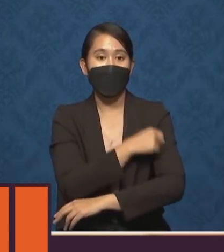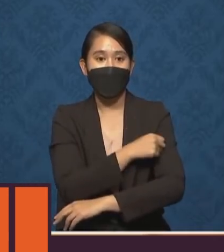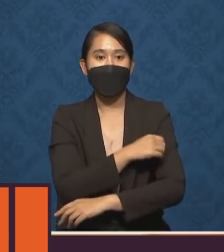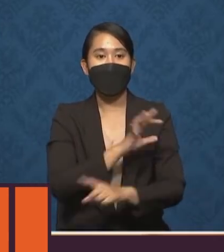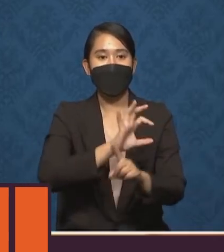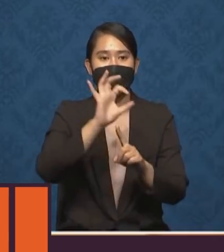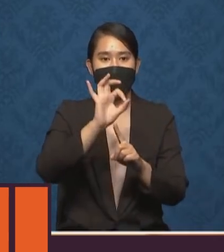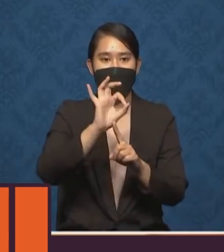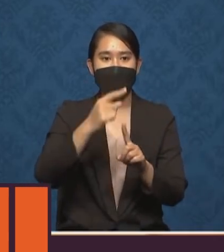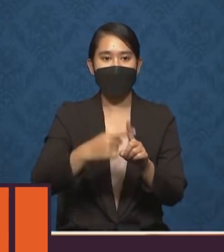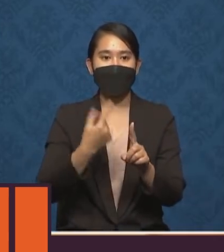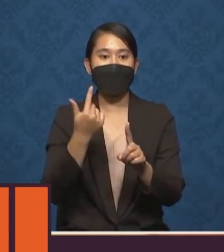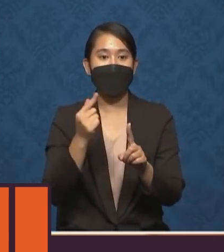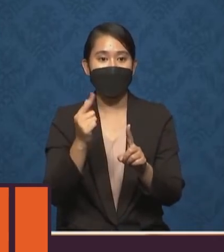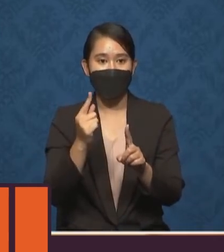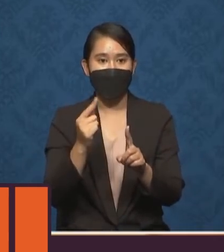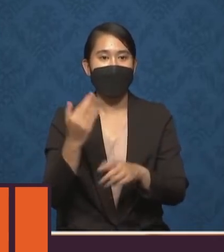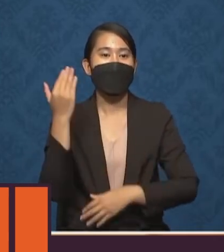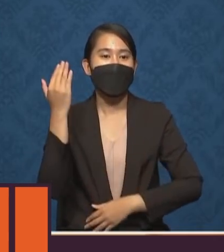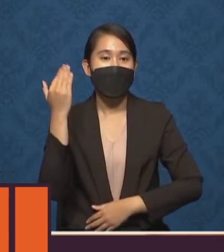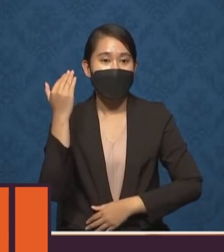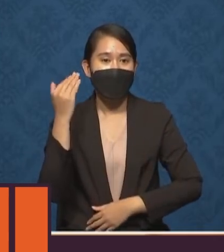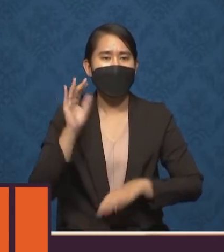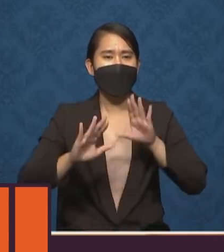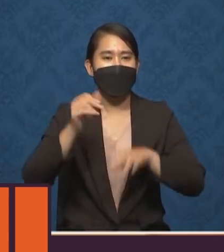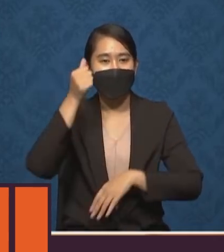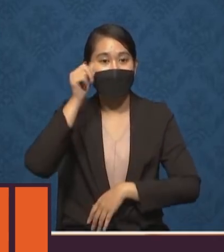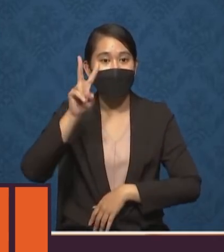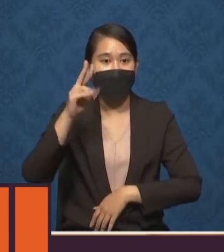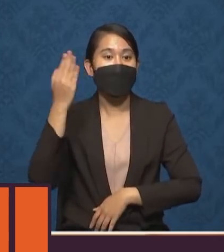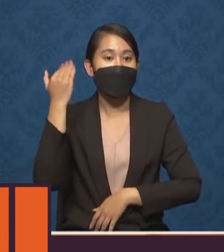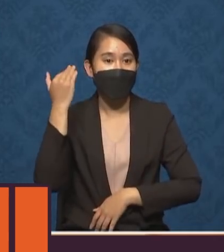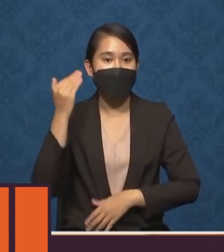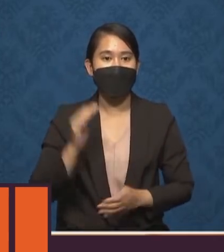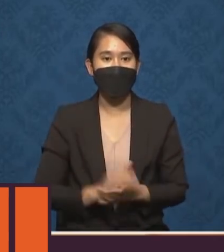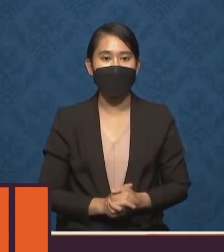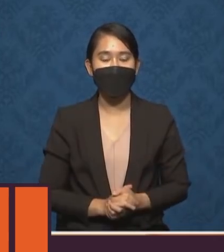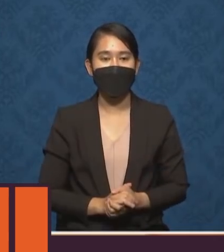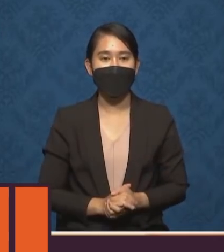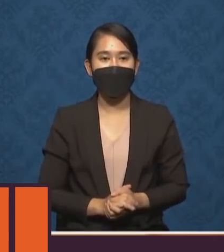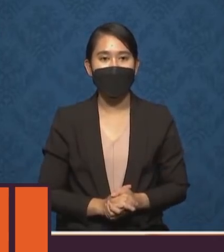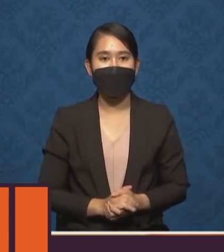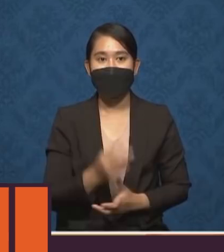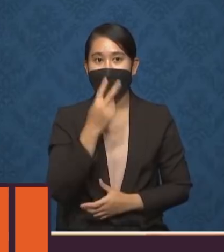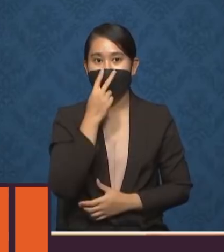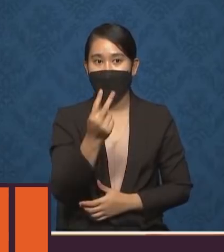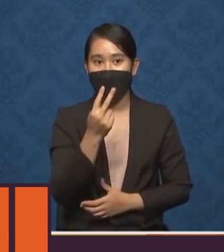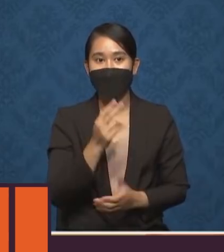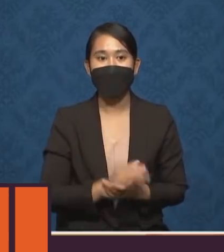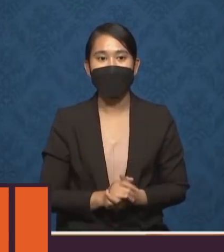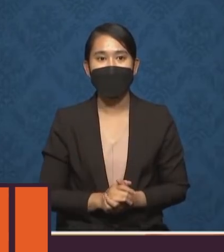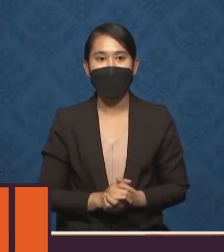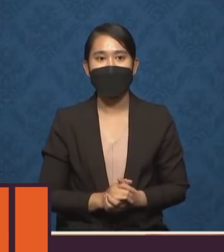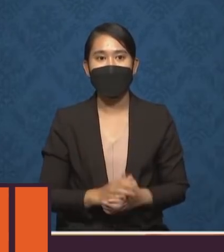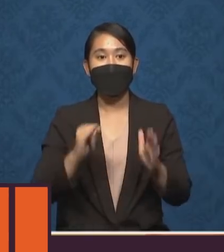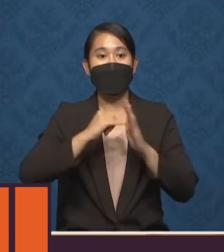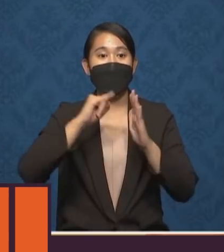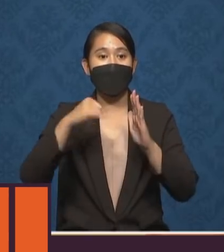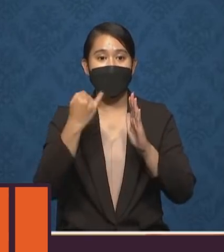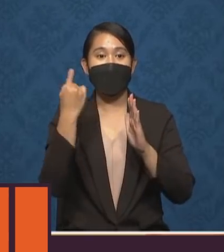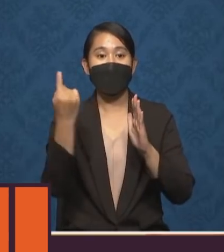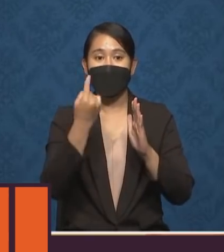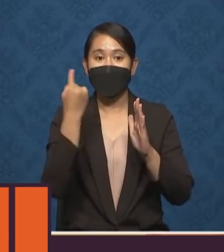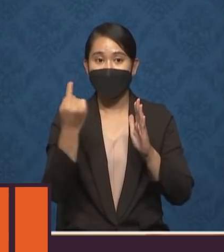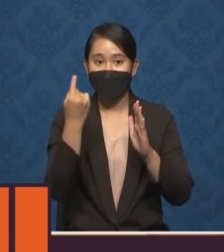วันที่ 9พฤศจิกายนที่ผ่านมาหรือเราสองวันเท่านั้นเองทุกท่านจะเห็นได้ว่ายังคงเหลือจังหวัดนำร่องการท่องเที่ยว